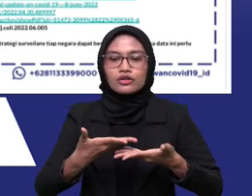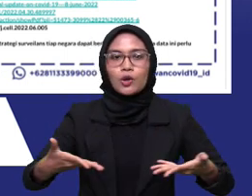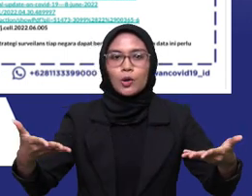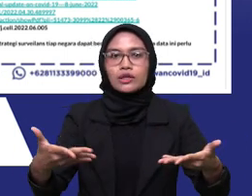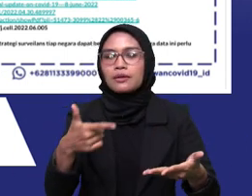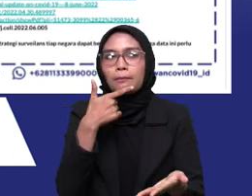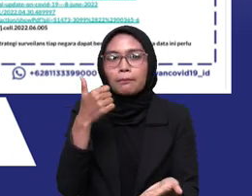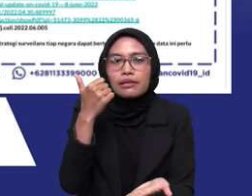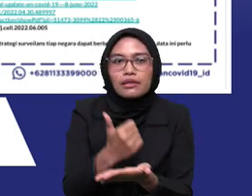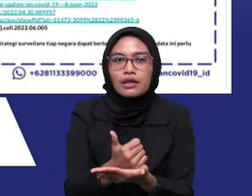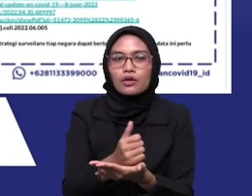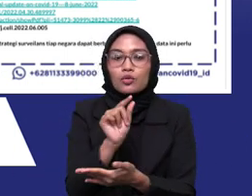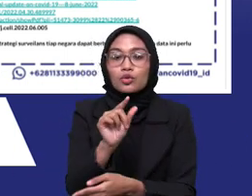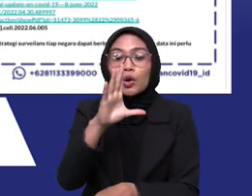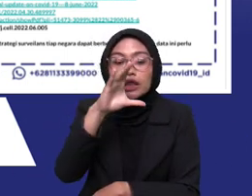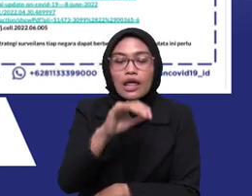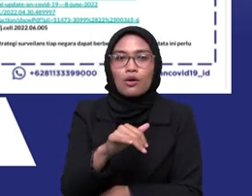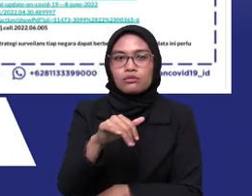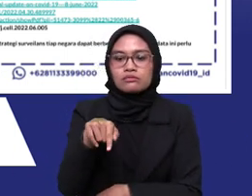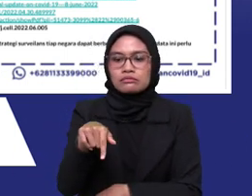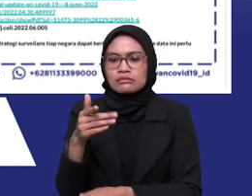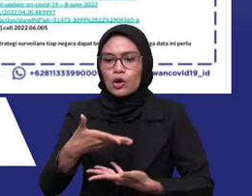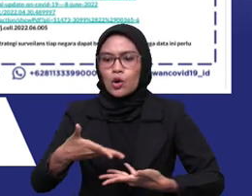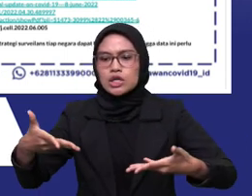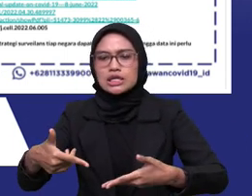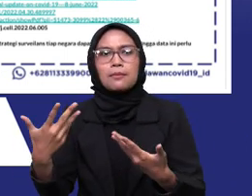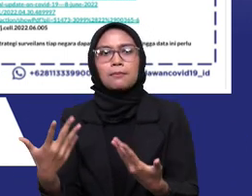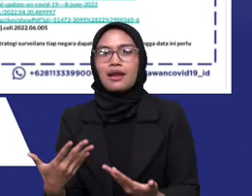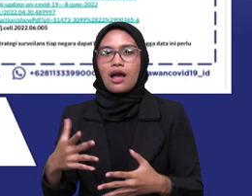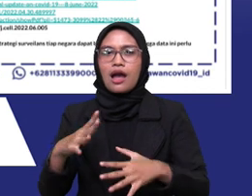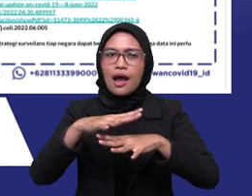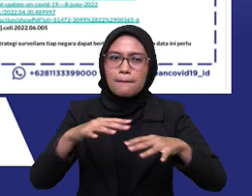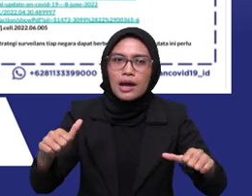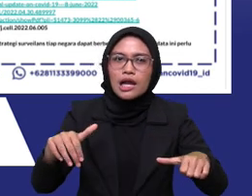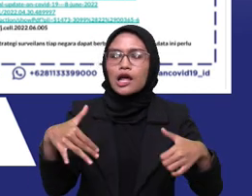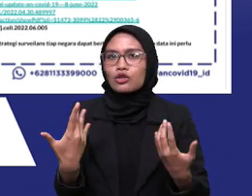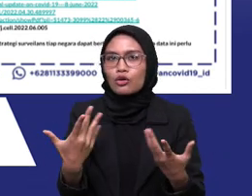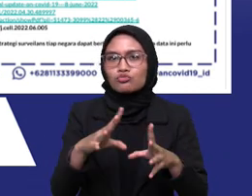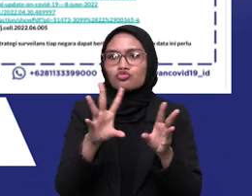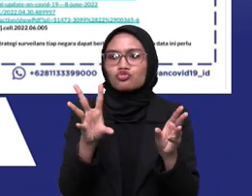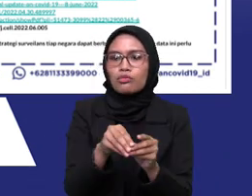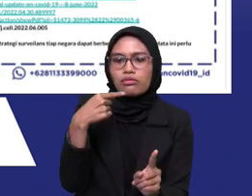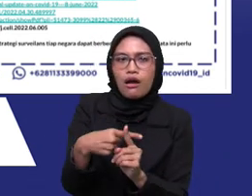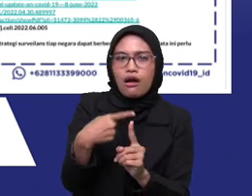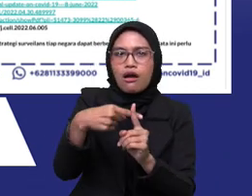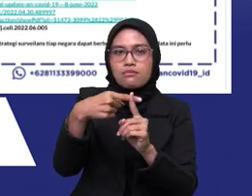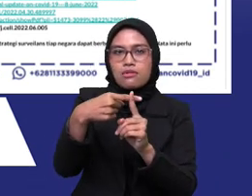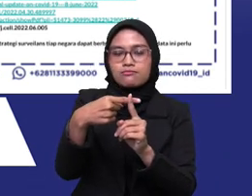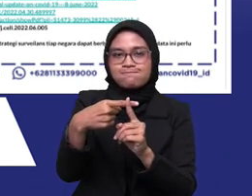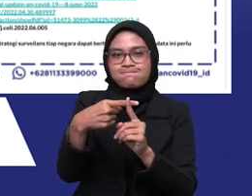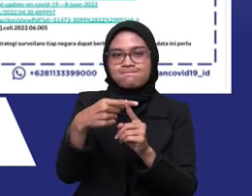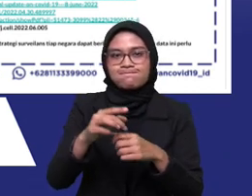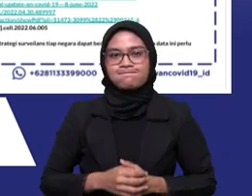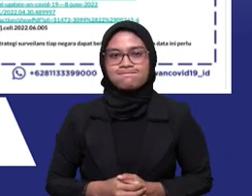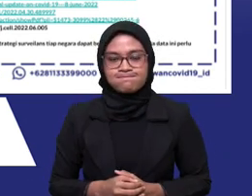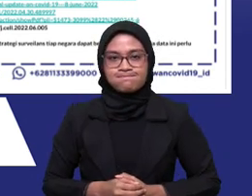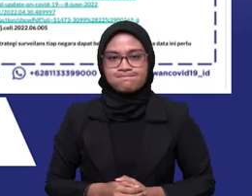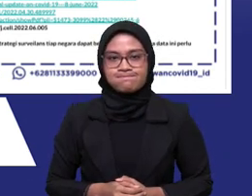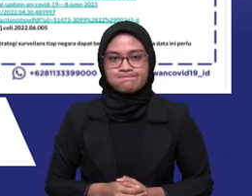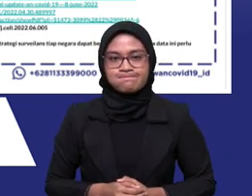faktor penyebab terhadap kenaikan kasus Selain itu secara bersamaan penting juga untuk